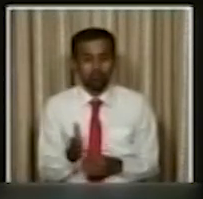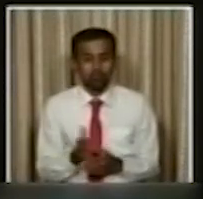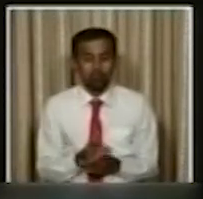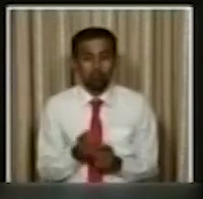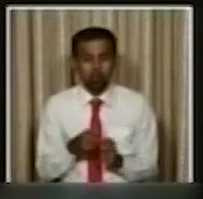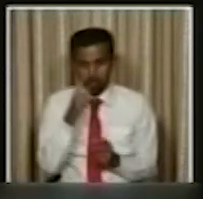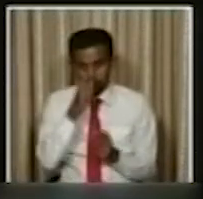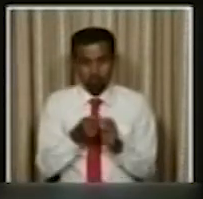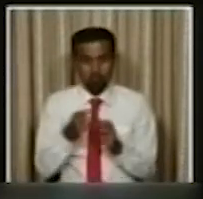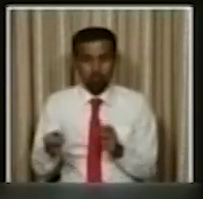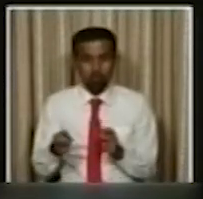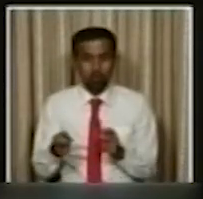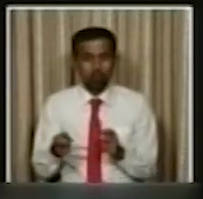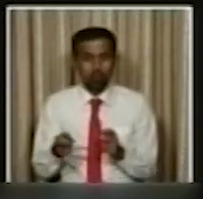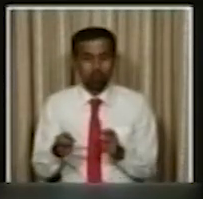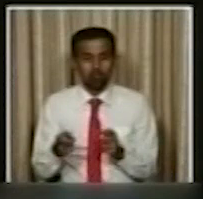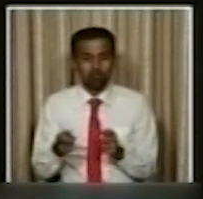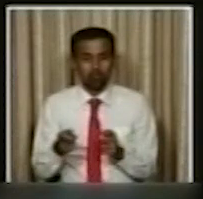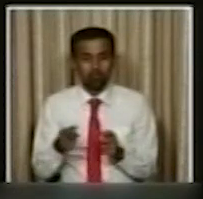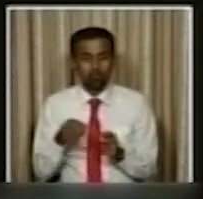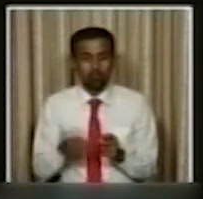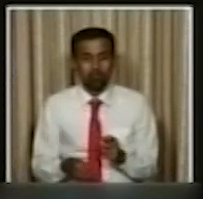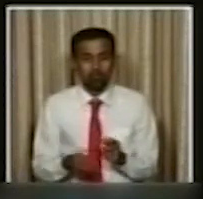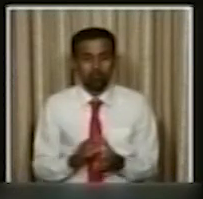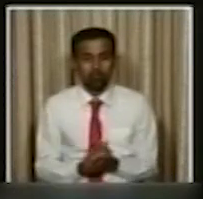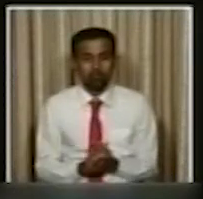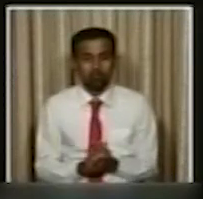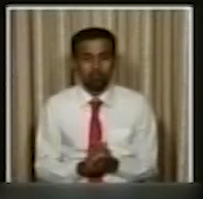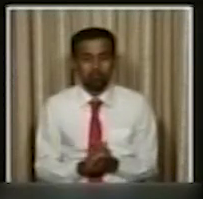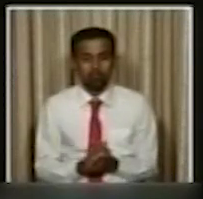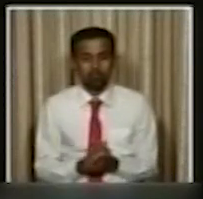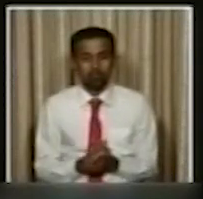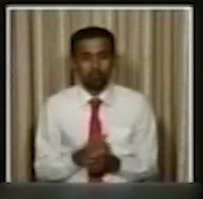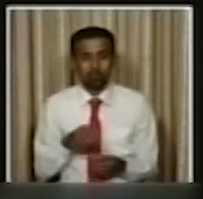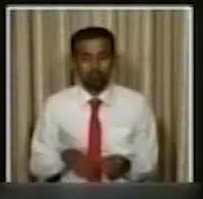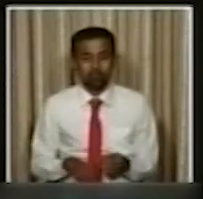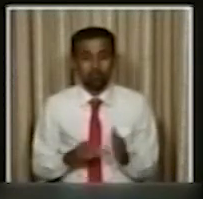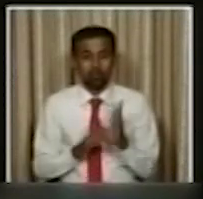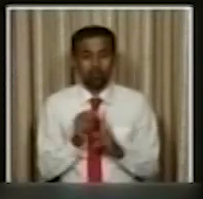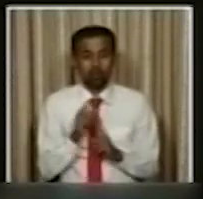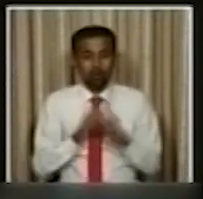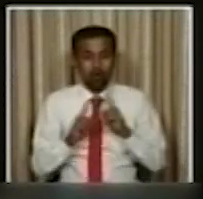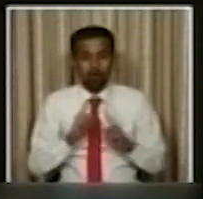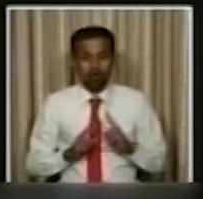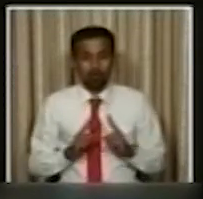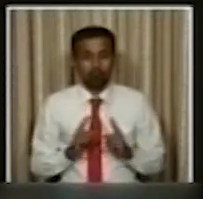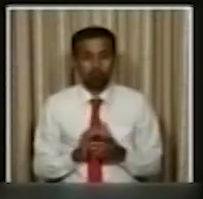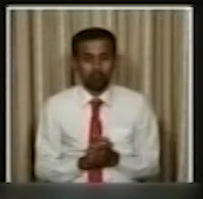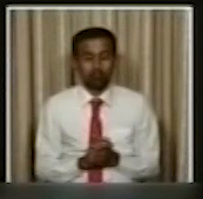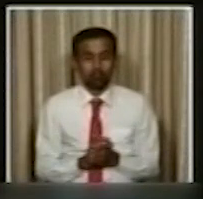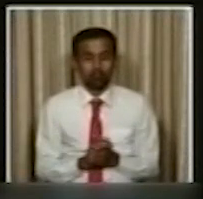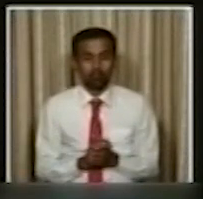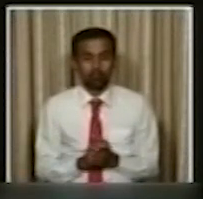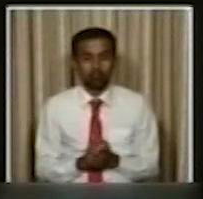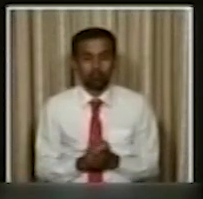என்று இன்று மலைய பாராளுமன்ற உறுப்பினர்கள் எல்லோரும் பேசுகின்றார்கள். உண்மையில் அந்த மக்கள் இந்த நாட்டின்